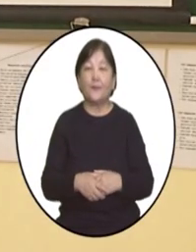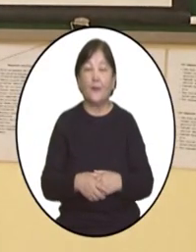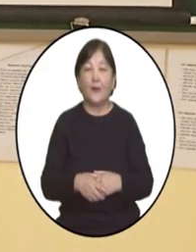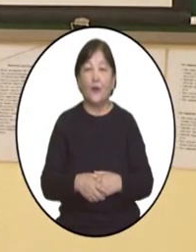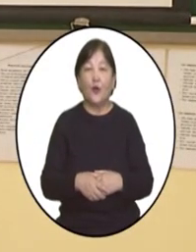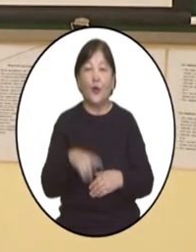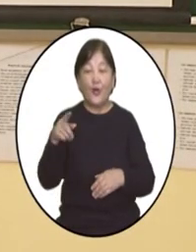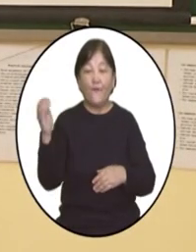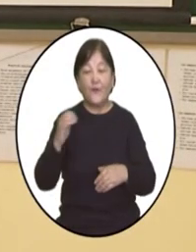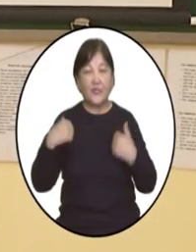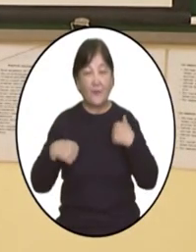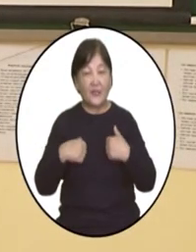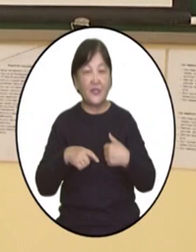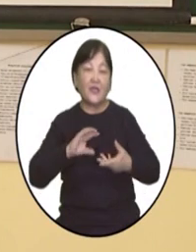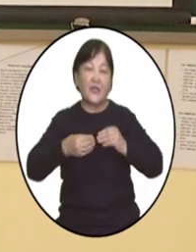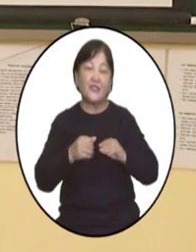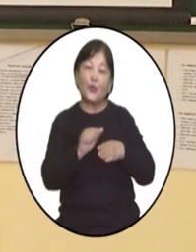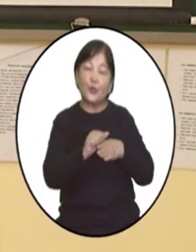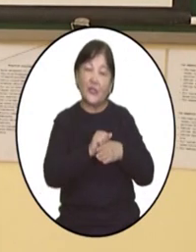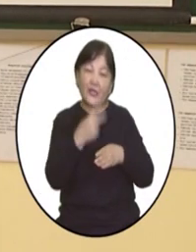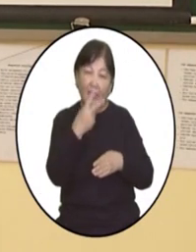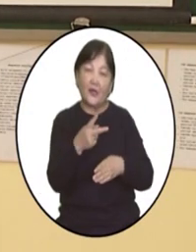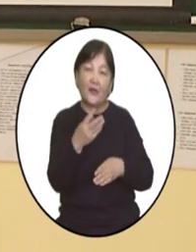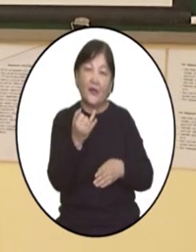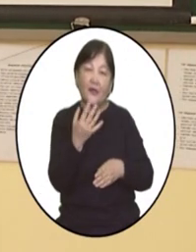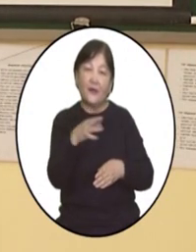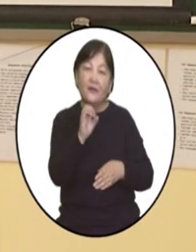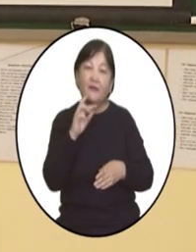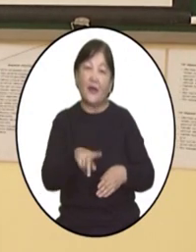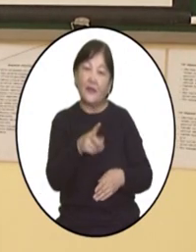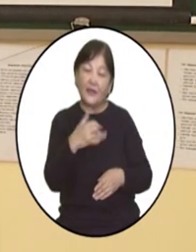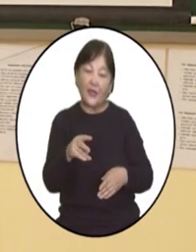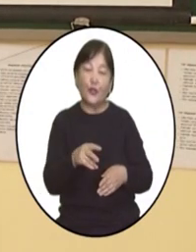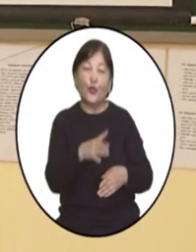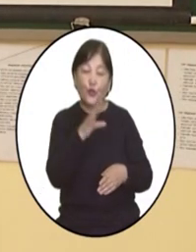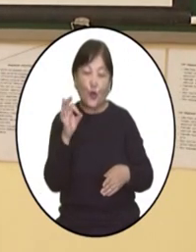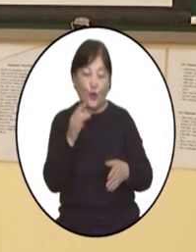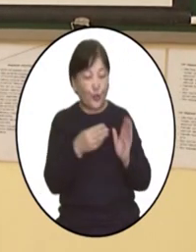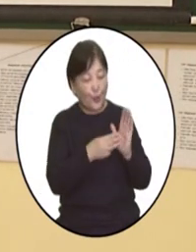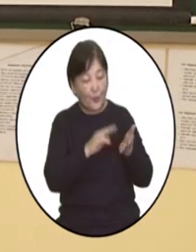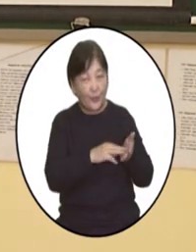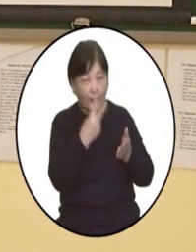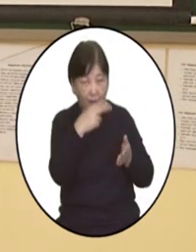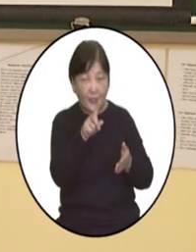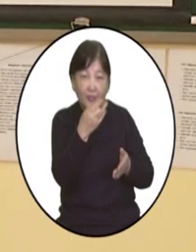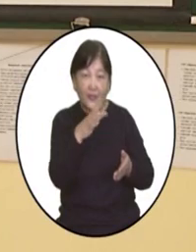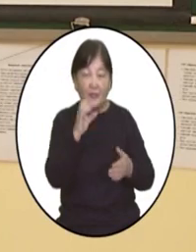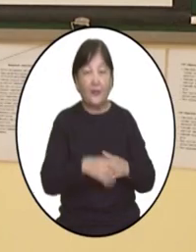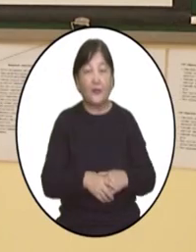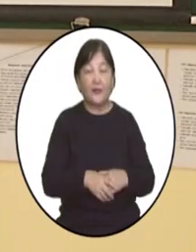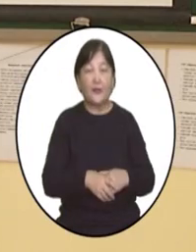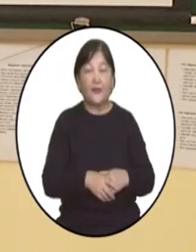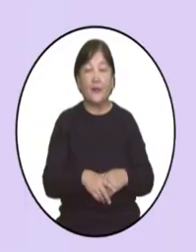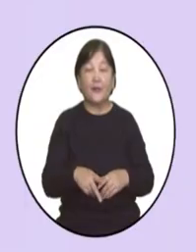За, физикийн багшийн сая туршилтаар гаргаж ирсэн идеал хийн тэгшдэгэлийг ашиглаад бүгдөө бодлого бод харгалзалт сурцгаая. Идеалын тэгшдэгэл